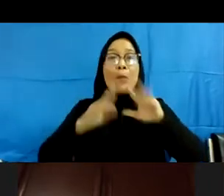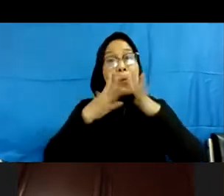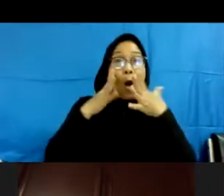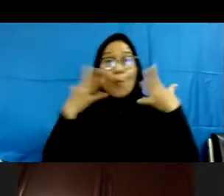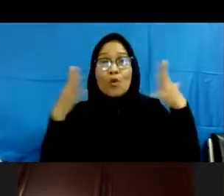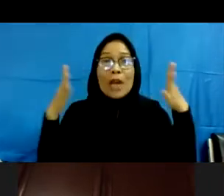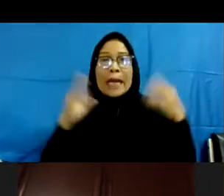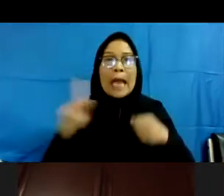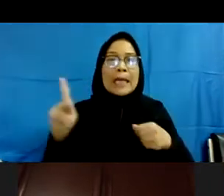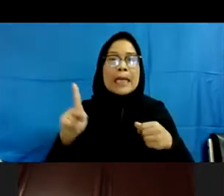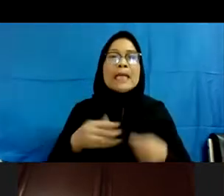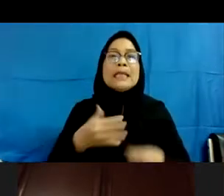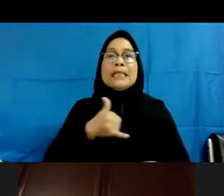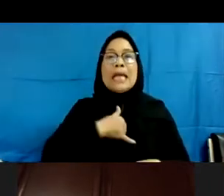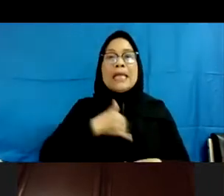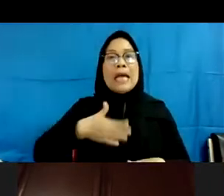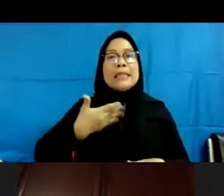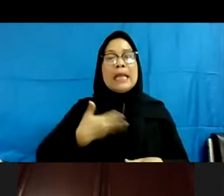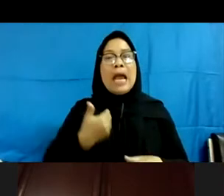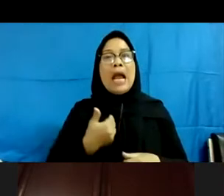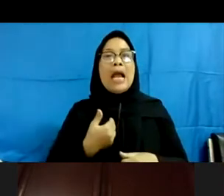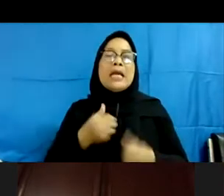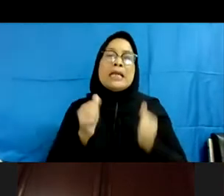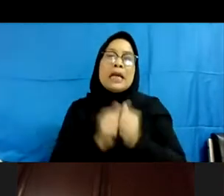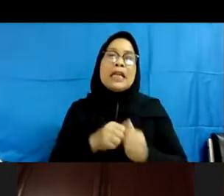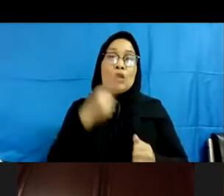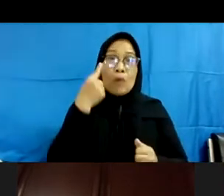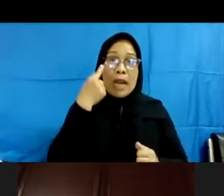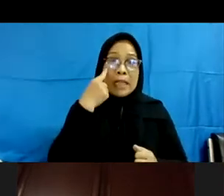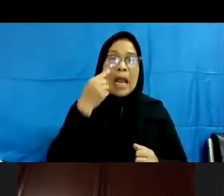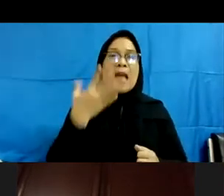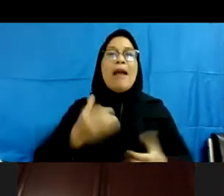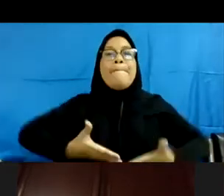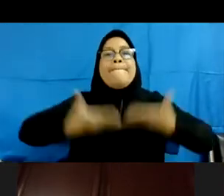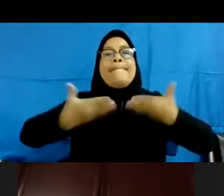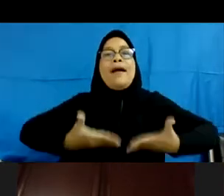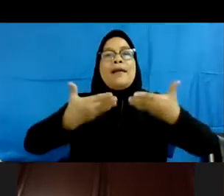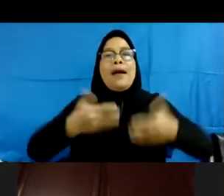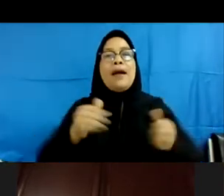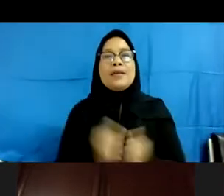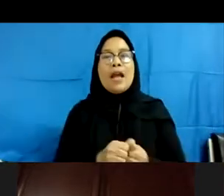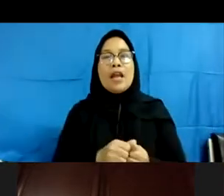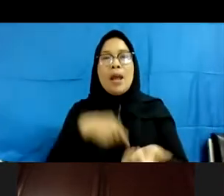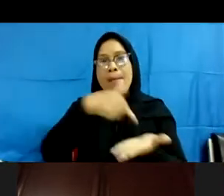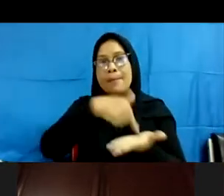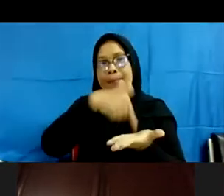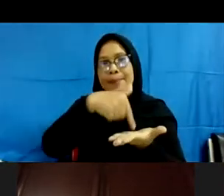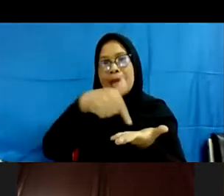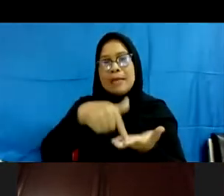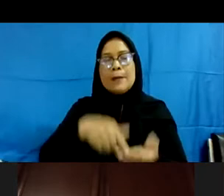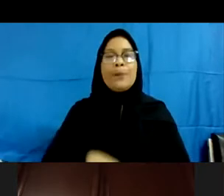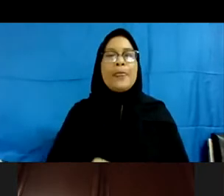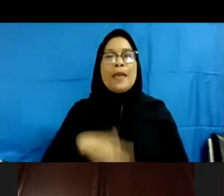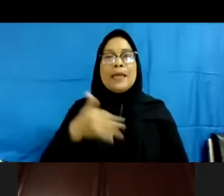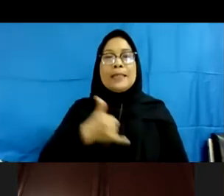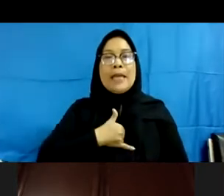ada memang tunanetra yang sangat bangga dengan Braille-nya. Saya sendiri saya sih enggak tahu ya. Saya tuh sangat bangga dengan